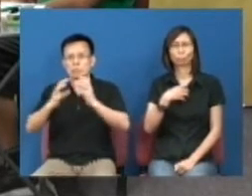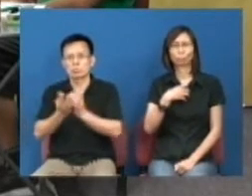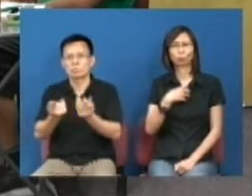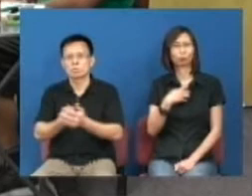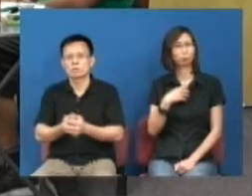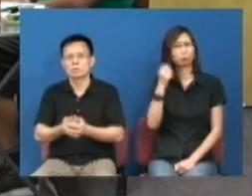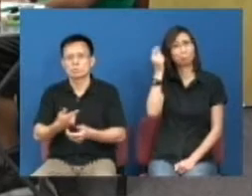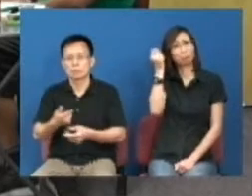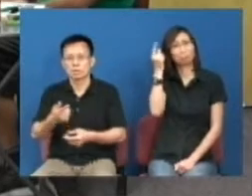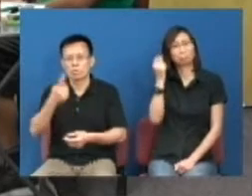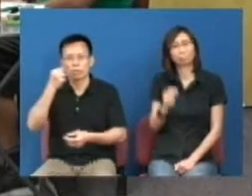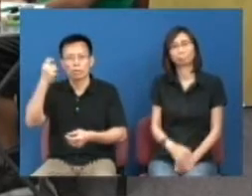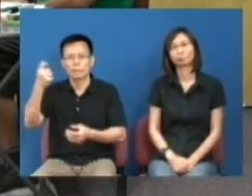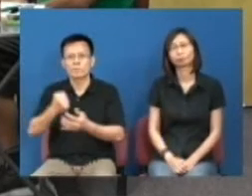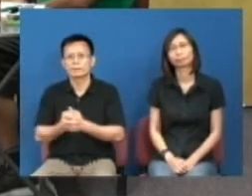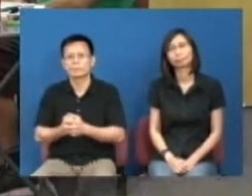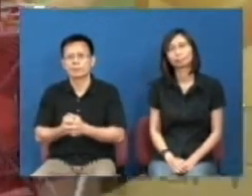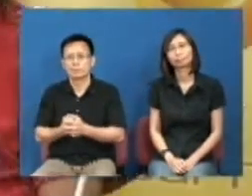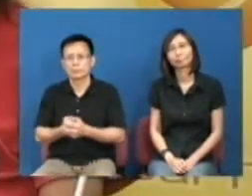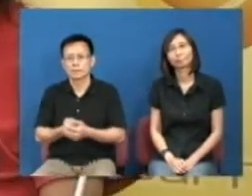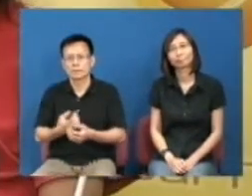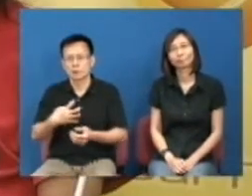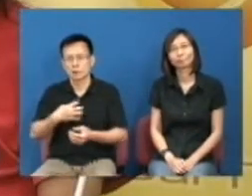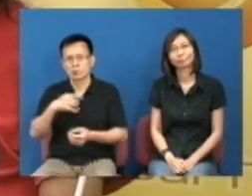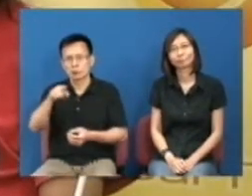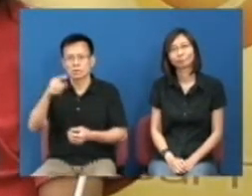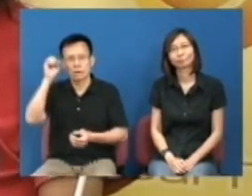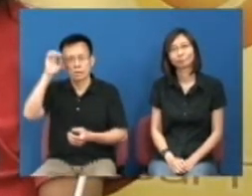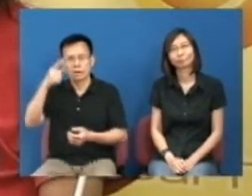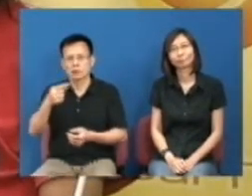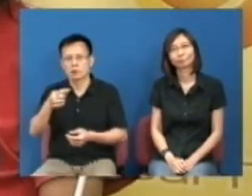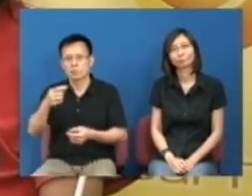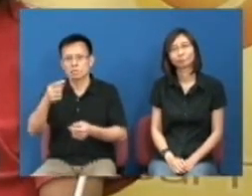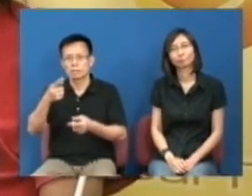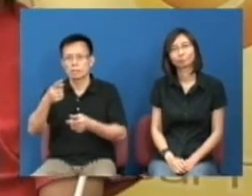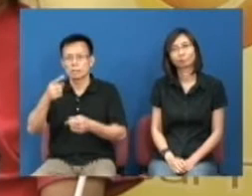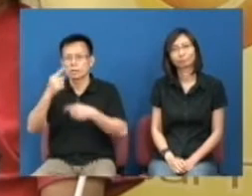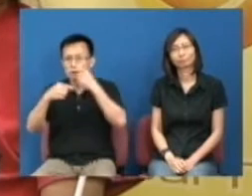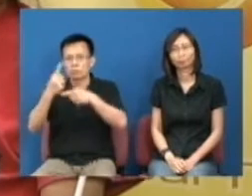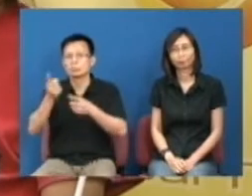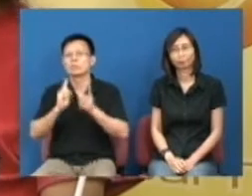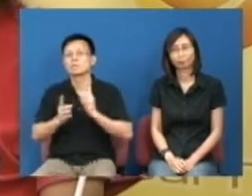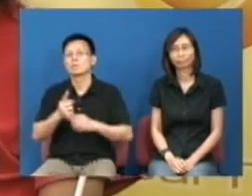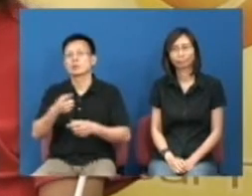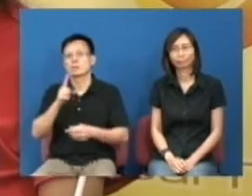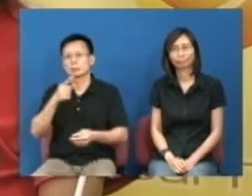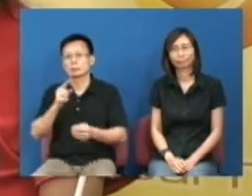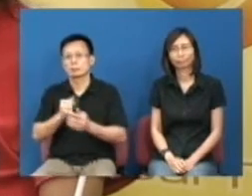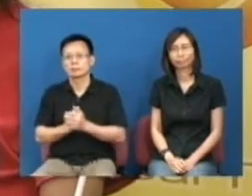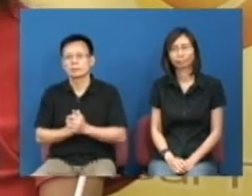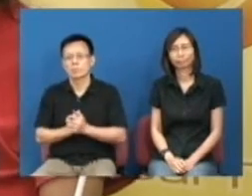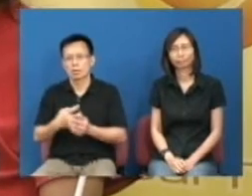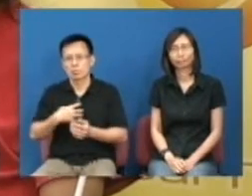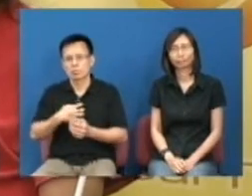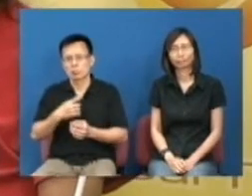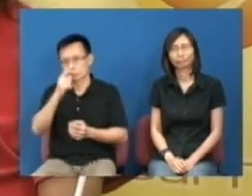可思議咯，只能咁。 即係唔係？我覺得人佢嘅意見都有言論自由，但如果你唔駁佢嘅時候，就好過癮啦。係咪？第